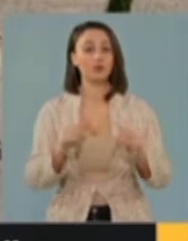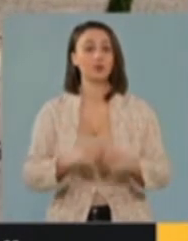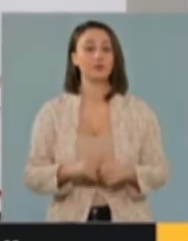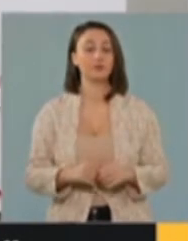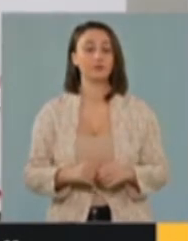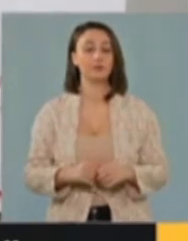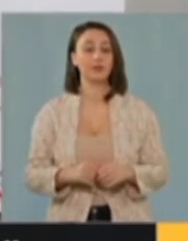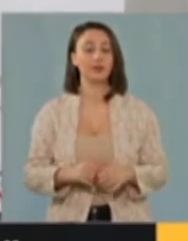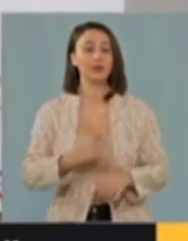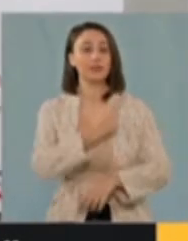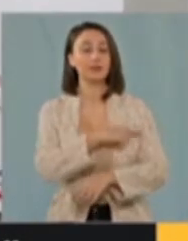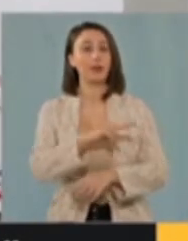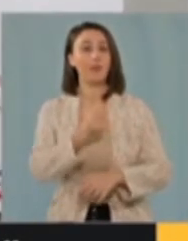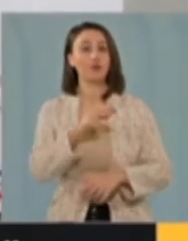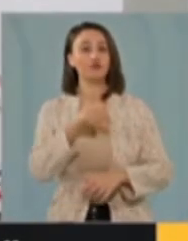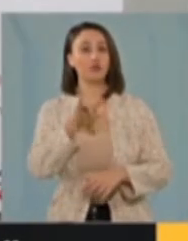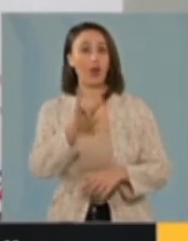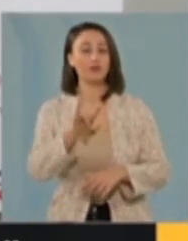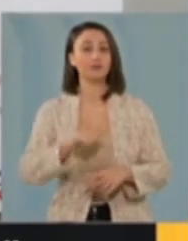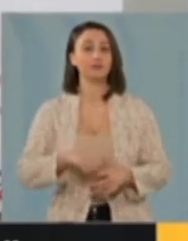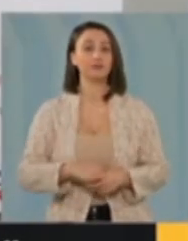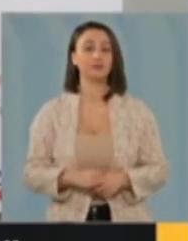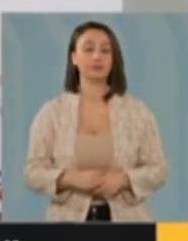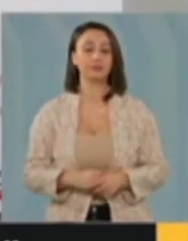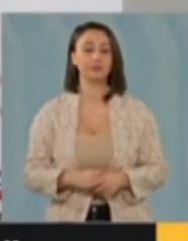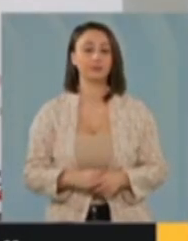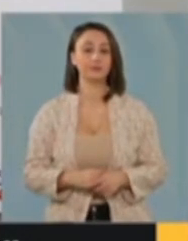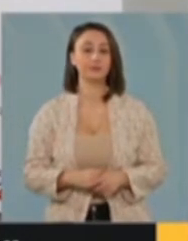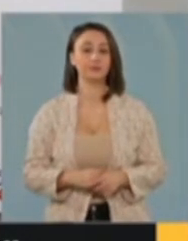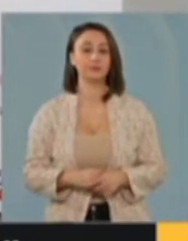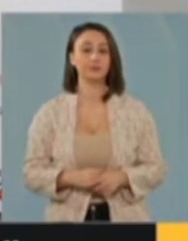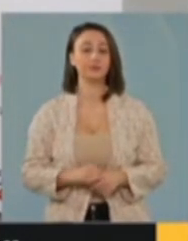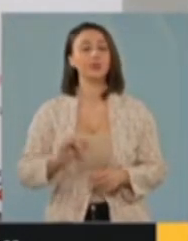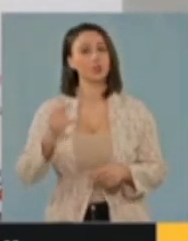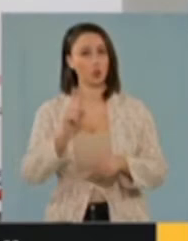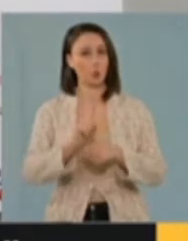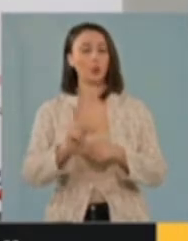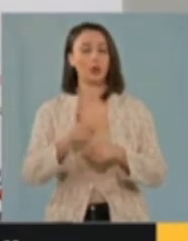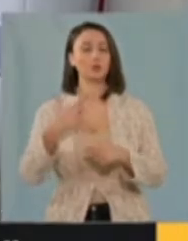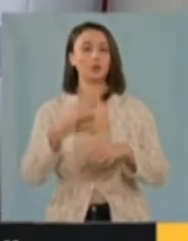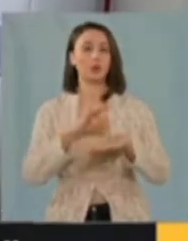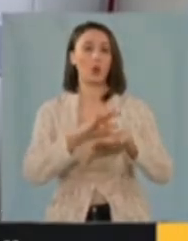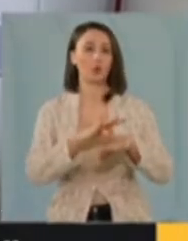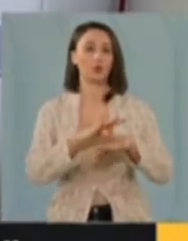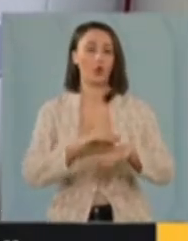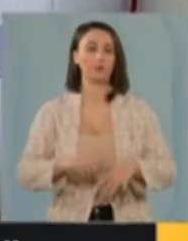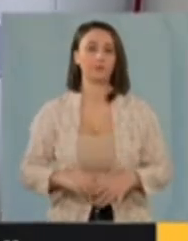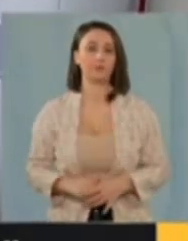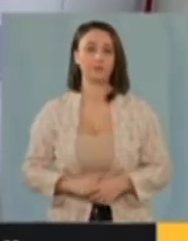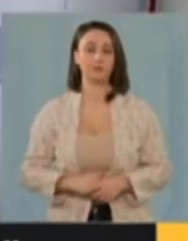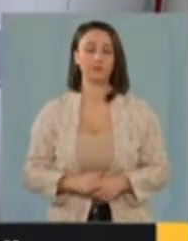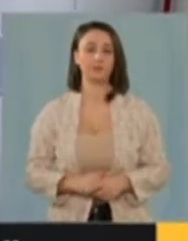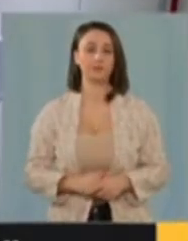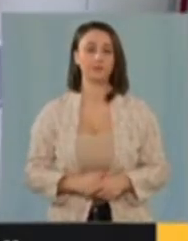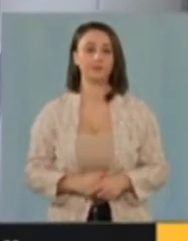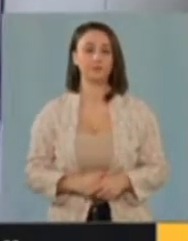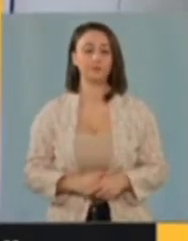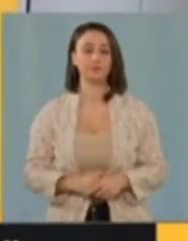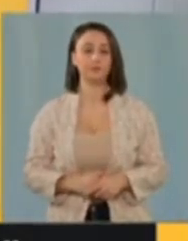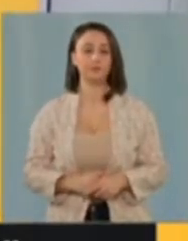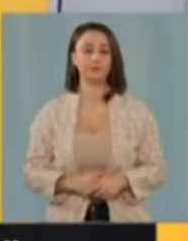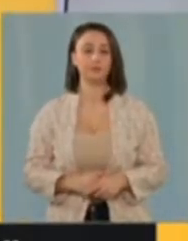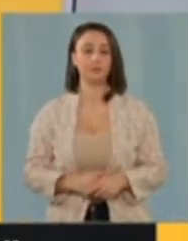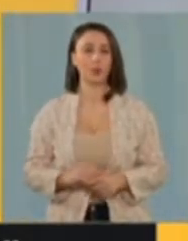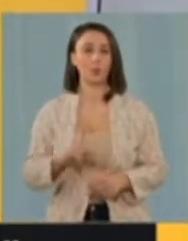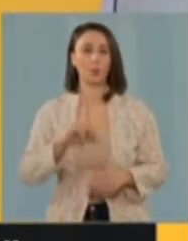CT Pașcani, și lucrurile încă sunt sub control. Nu